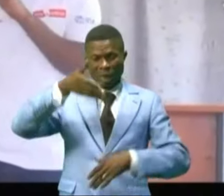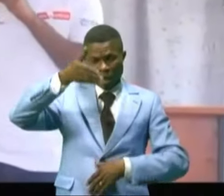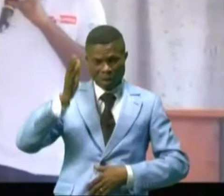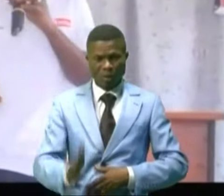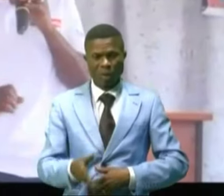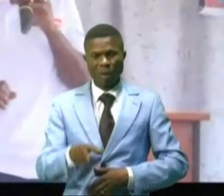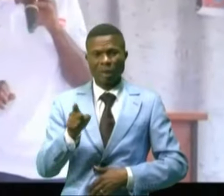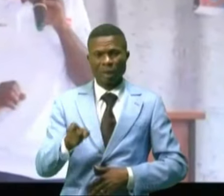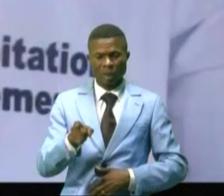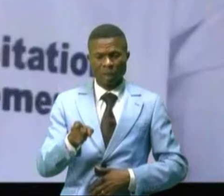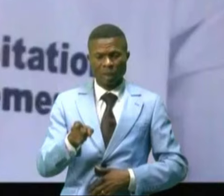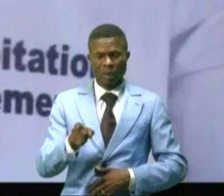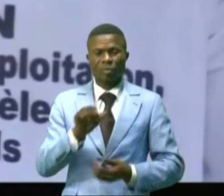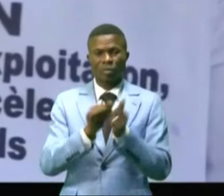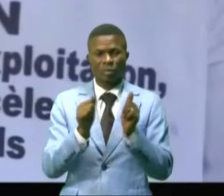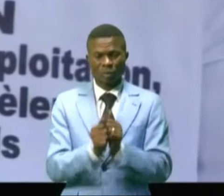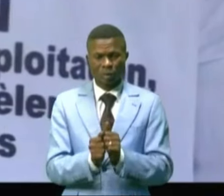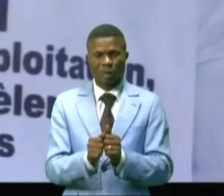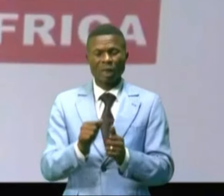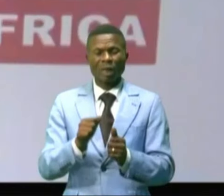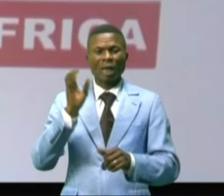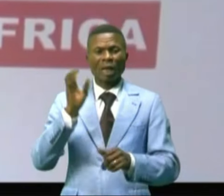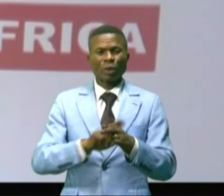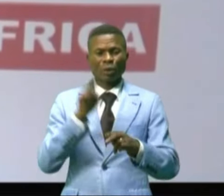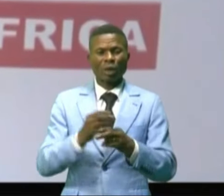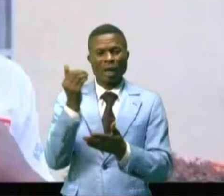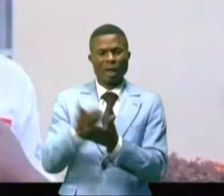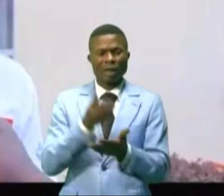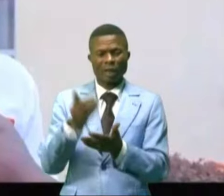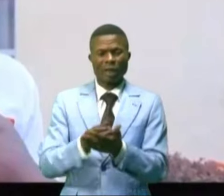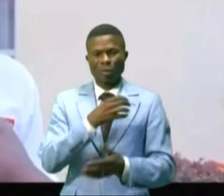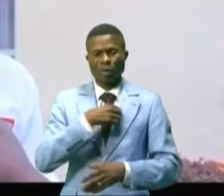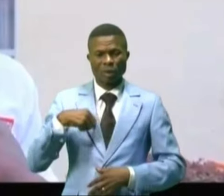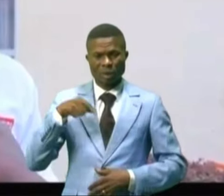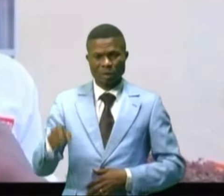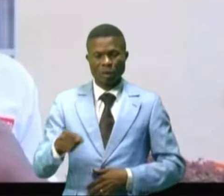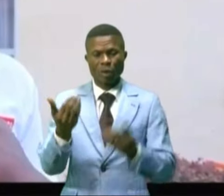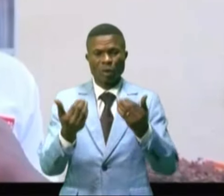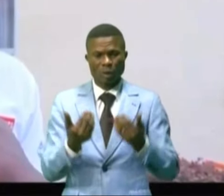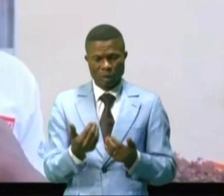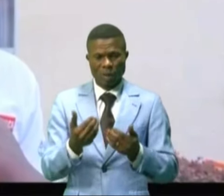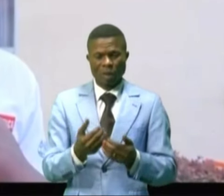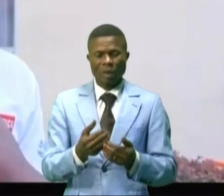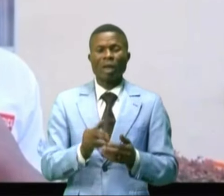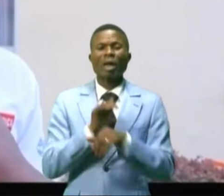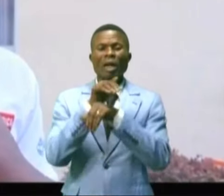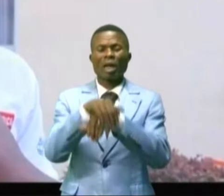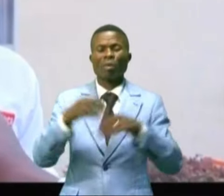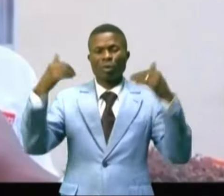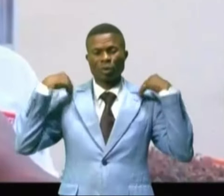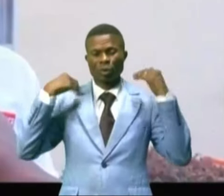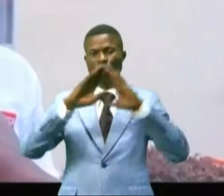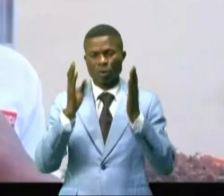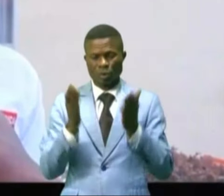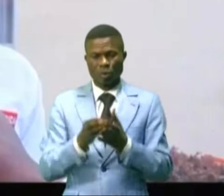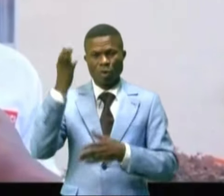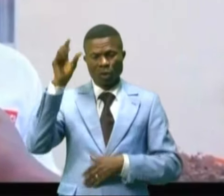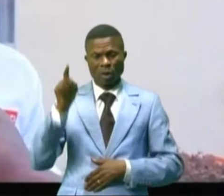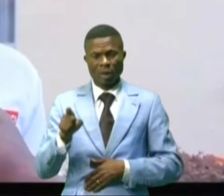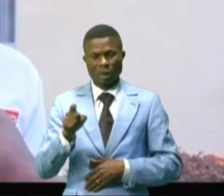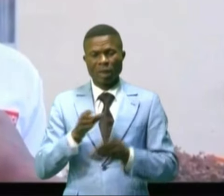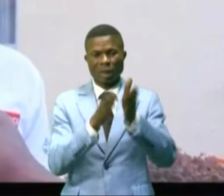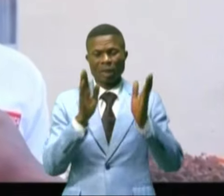en temps de prévention contre cette pratique au sein de ILE Africa. Nous avons voulu aussi les concours des autorités locales et les